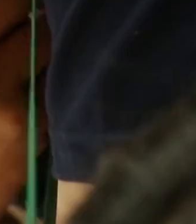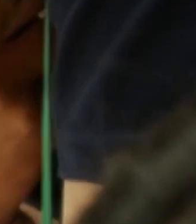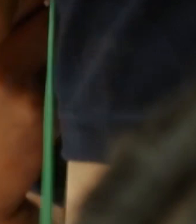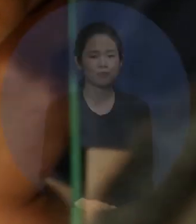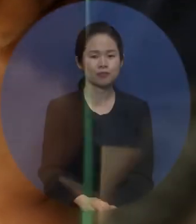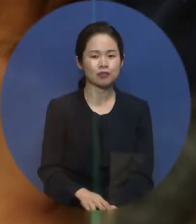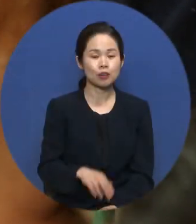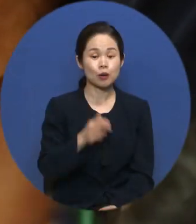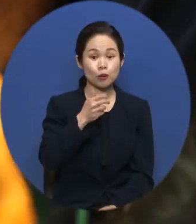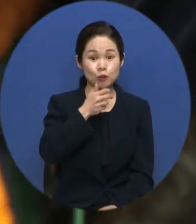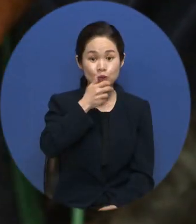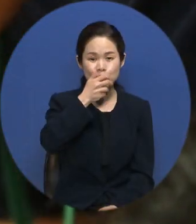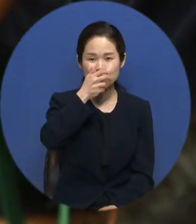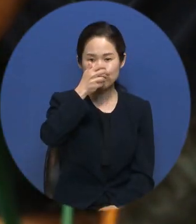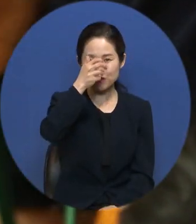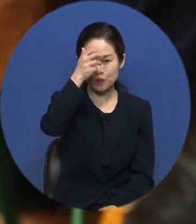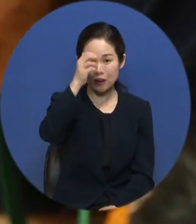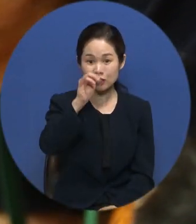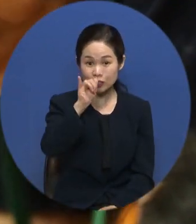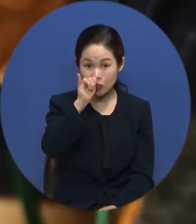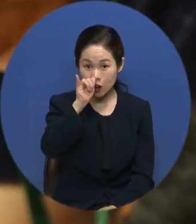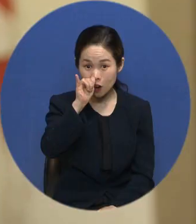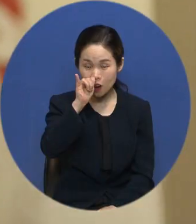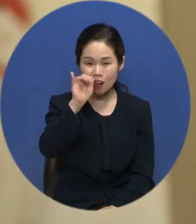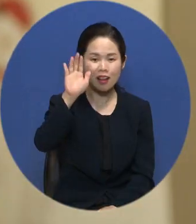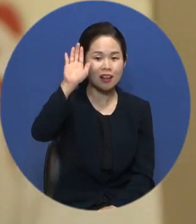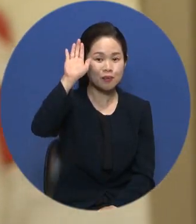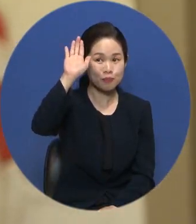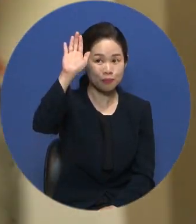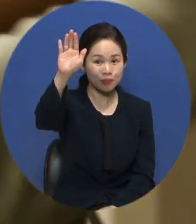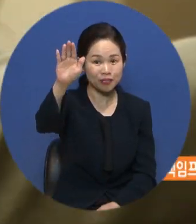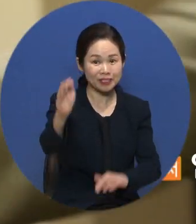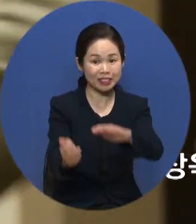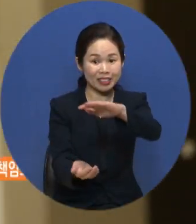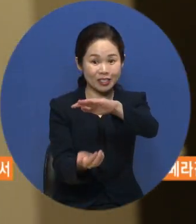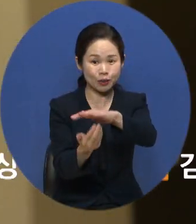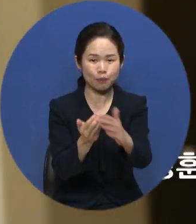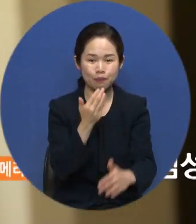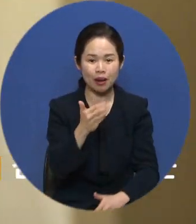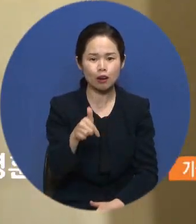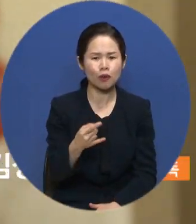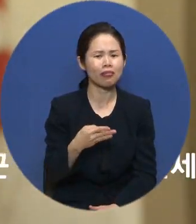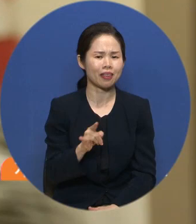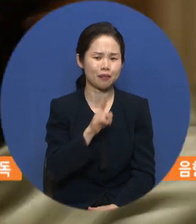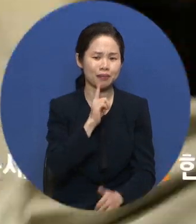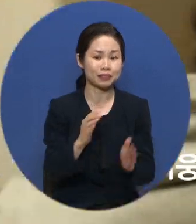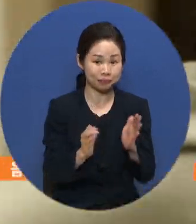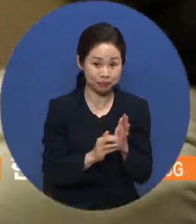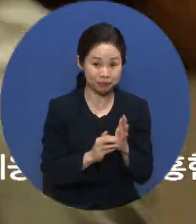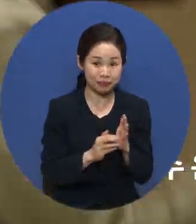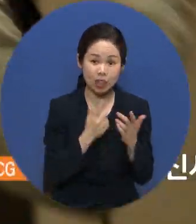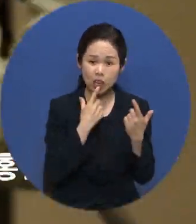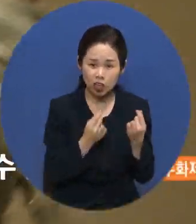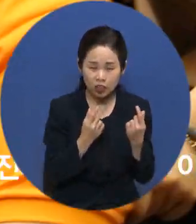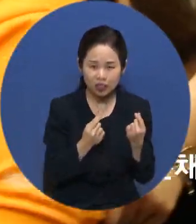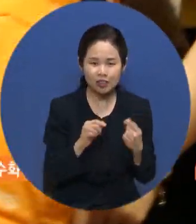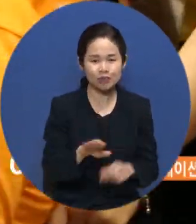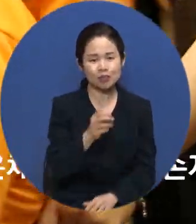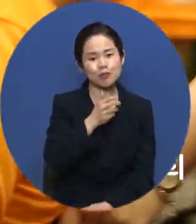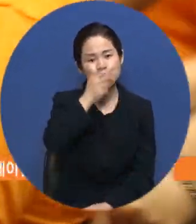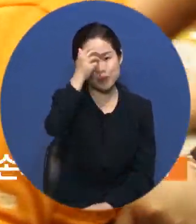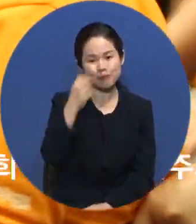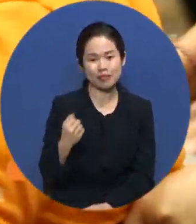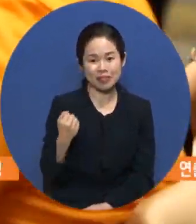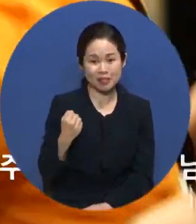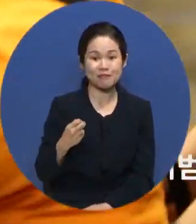꿈을 계속 간직하고 있으면 반드시 실현할 때가 온다는 괴테의 말처럼 우리는 꿈이 가진 힘과